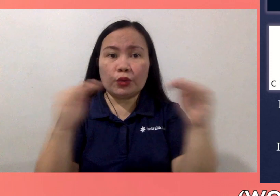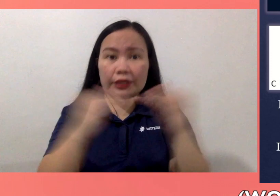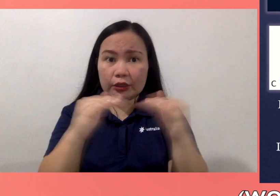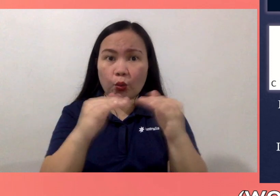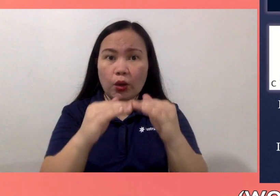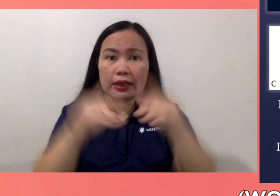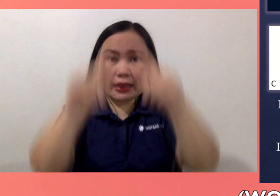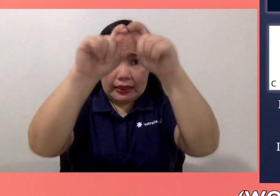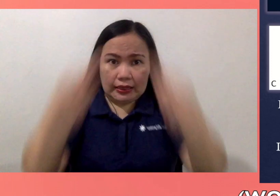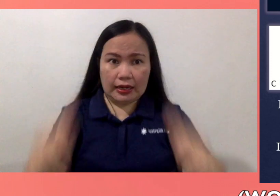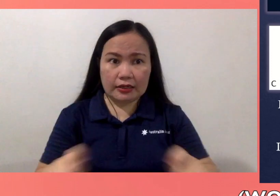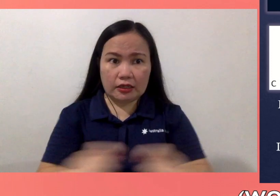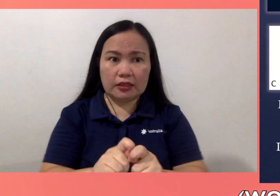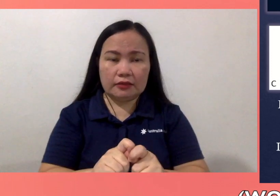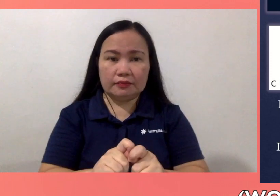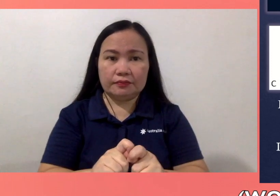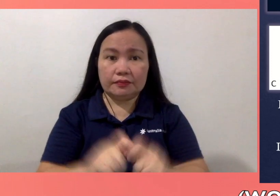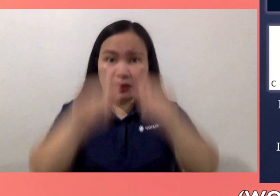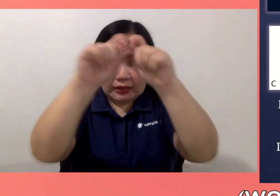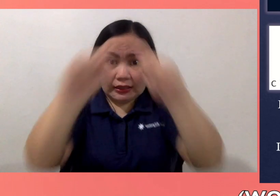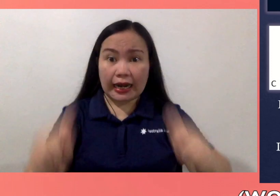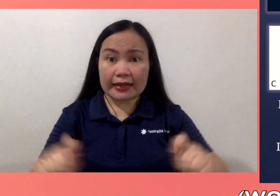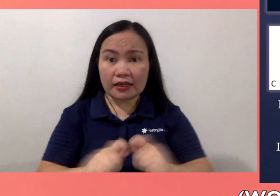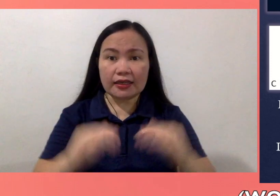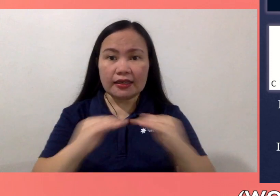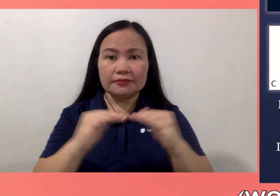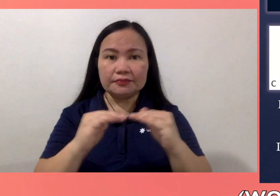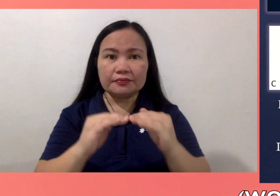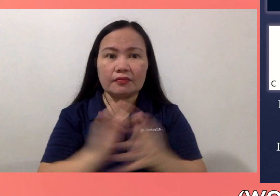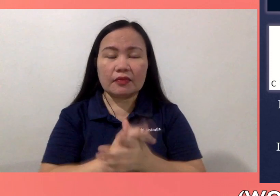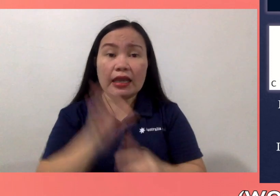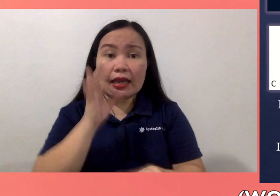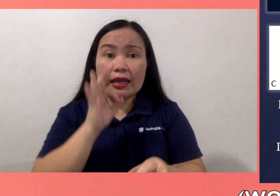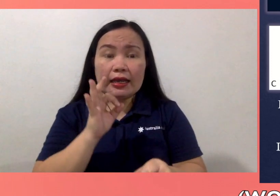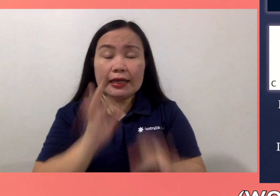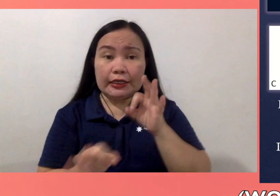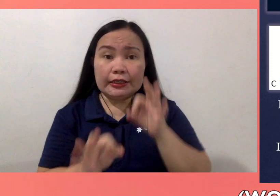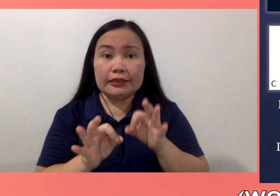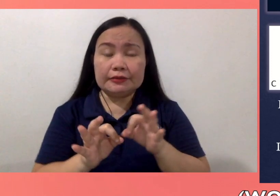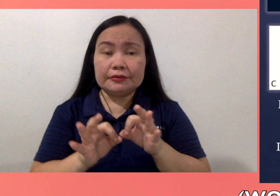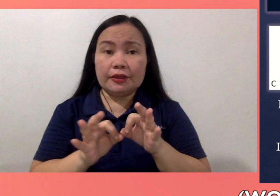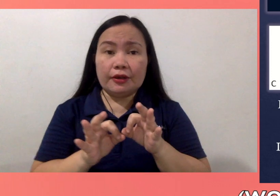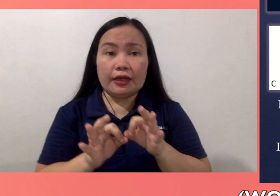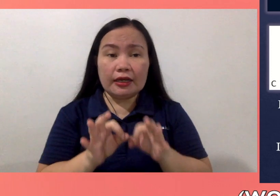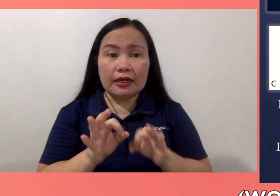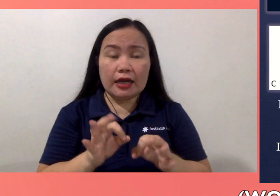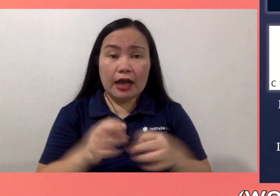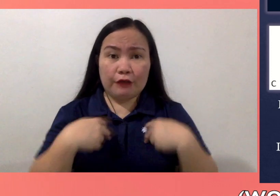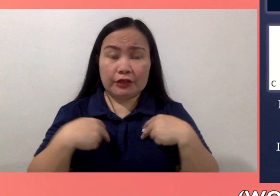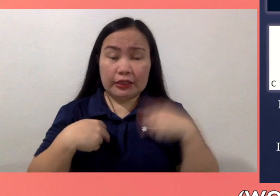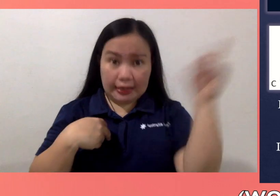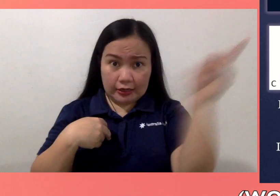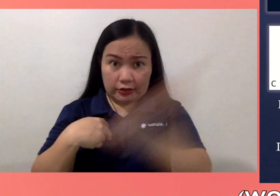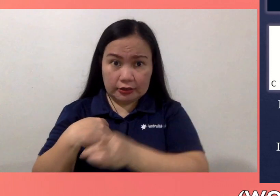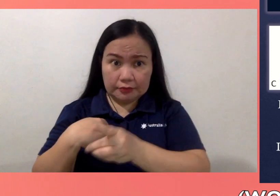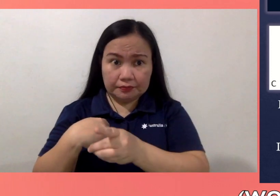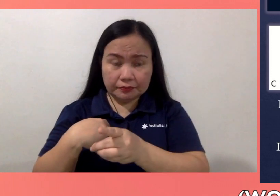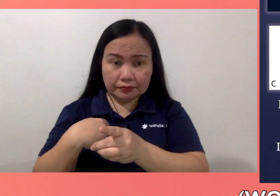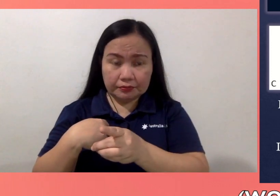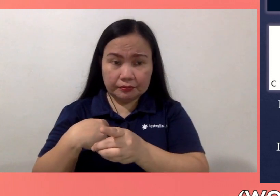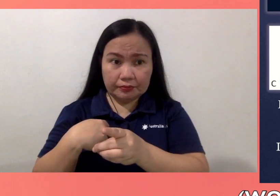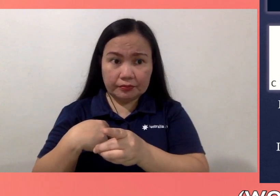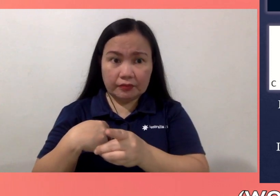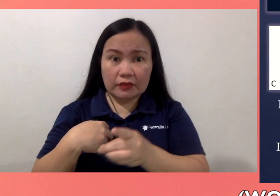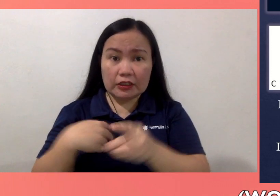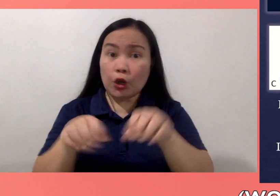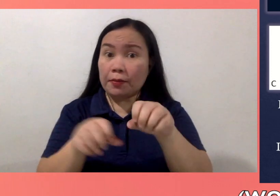triangles. So, once yung parallelogram natin, no, meron tayong diagonal. So, ibig